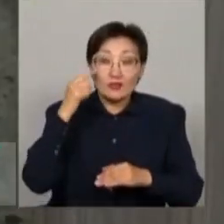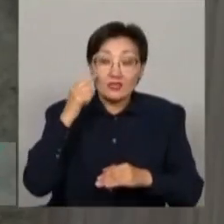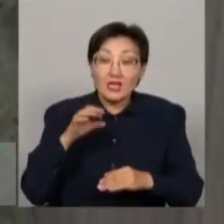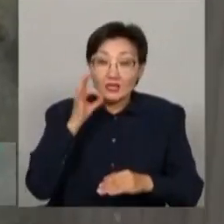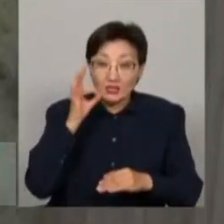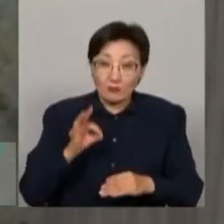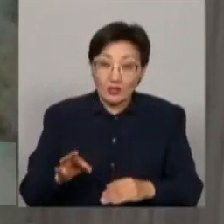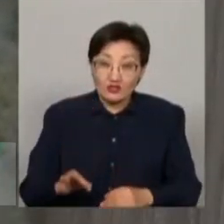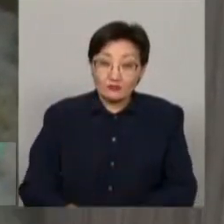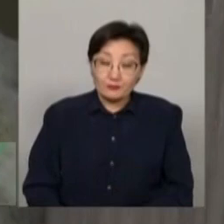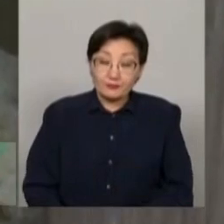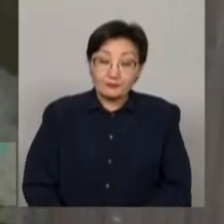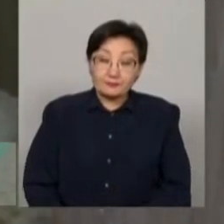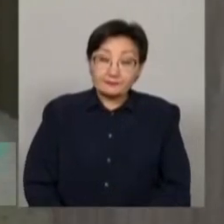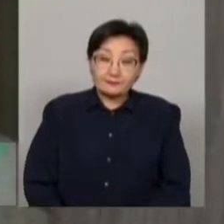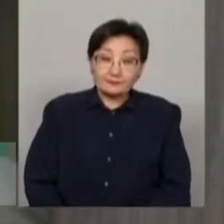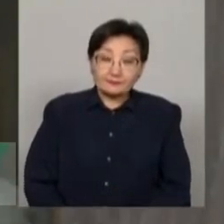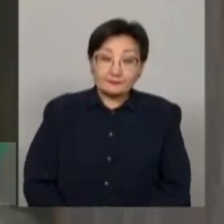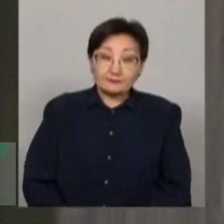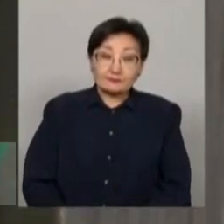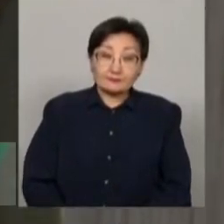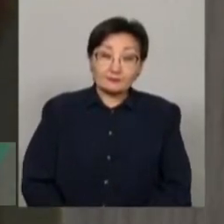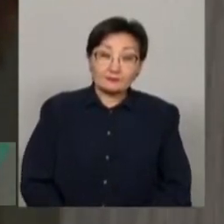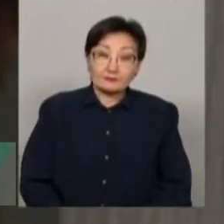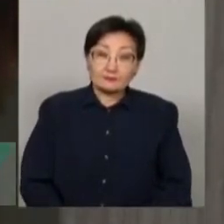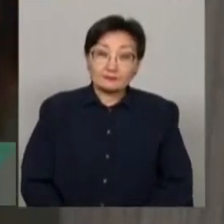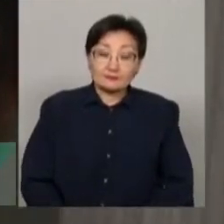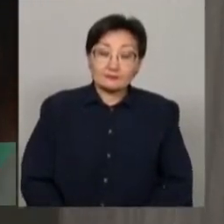и Германию. Нургулялина, Жулзбек Ермуканов, телеканал Алматы, Североказахстанская область.